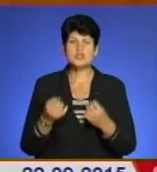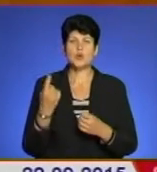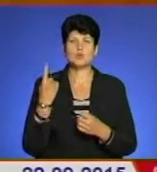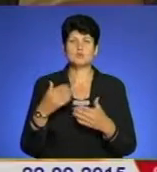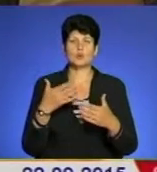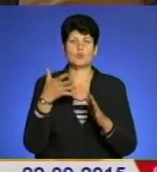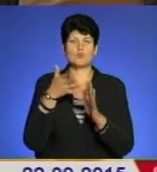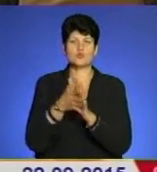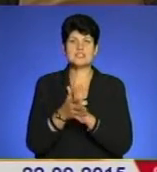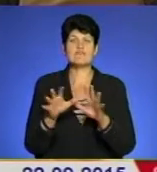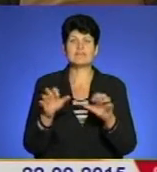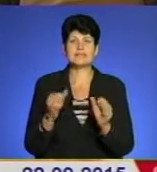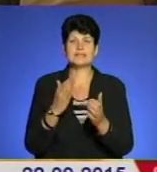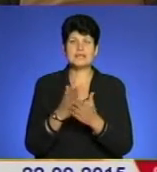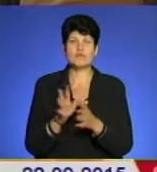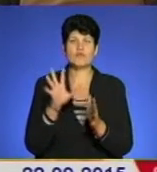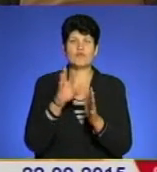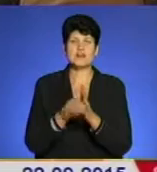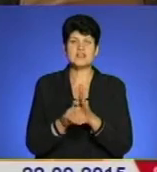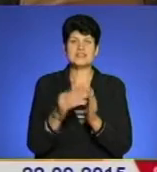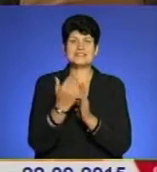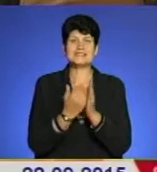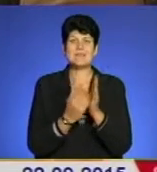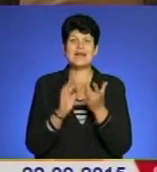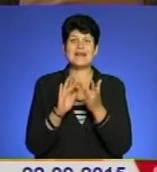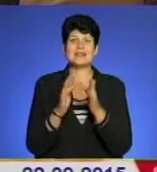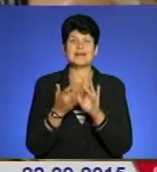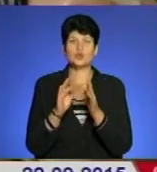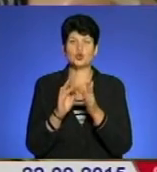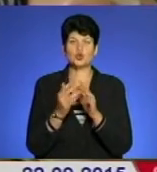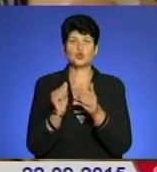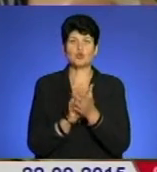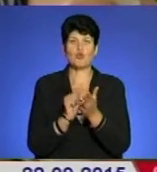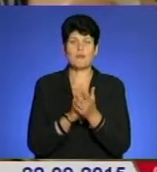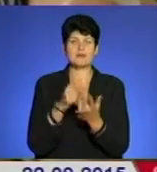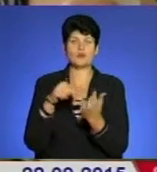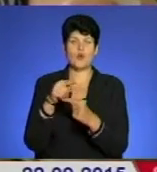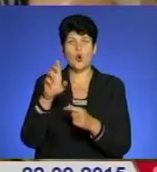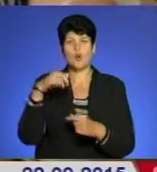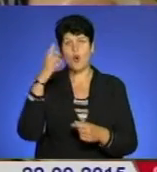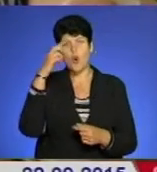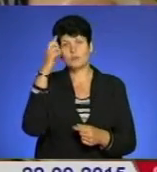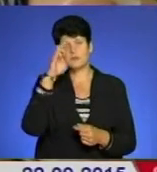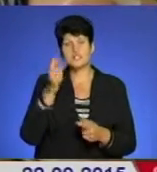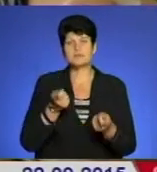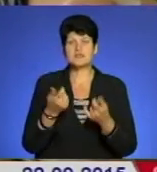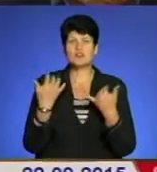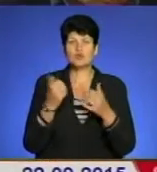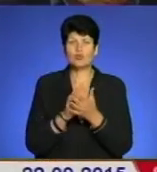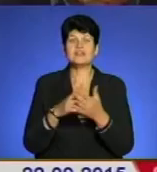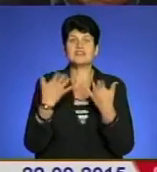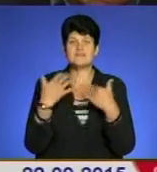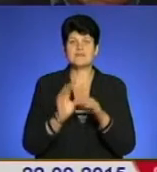влади стане запровадження системи електронного документообігу. В облдержадміністрації документи вже зараз